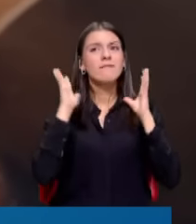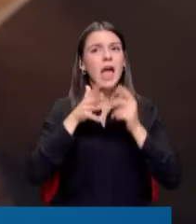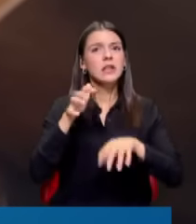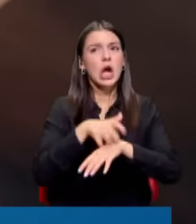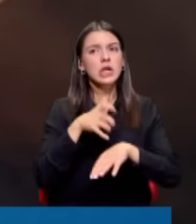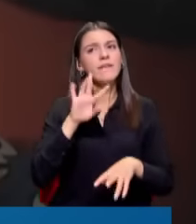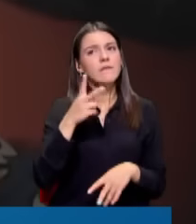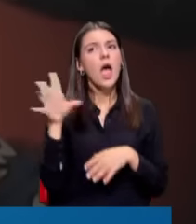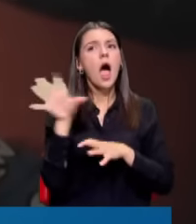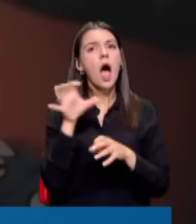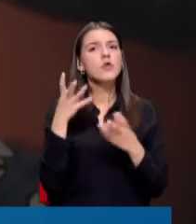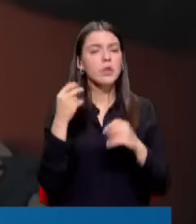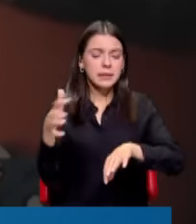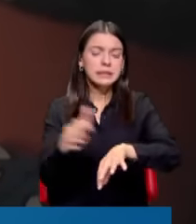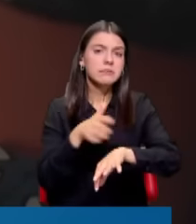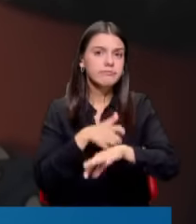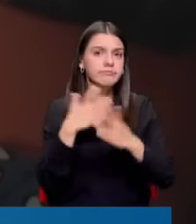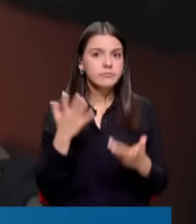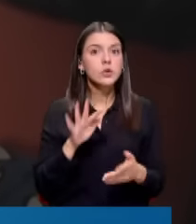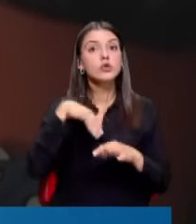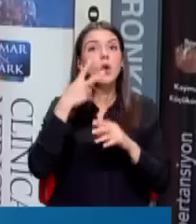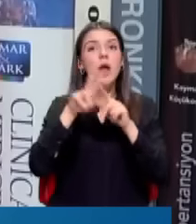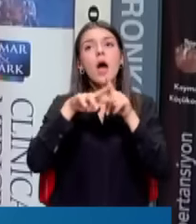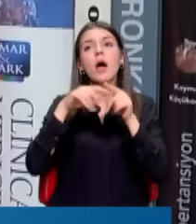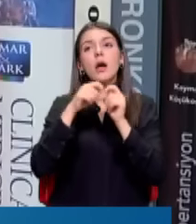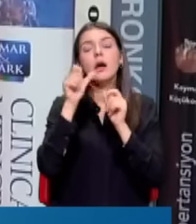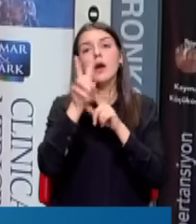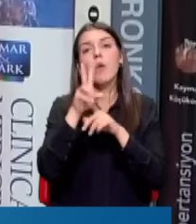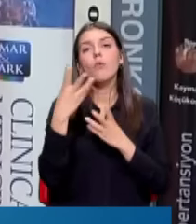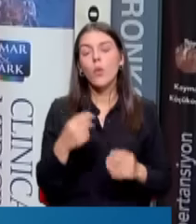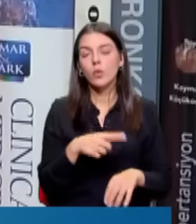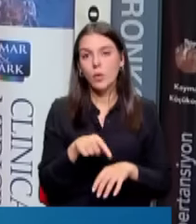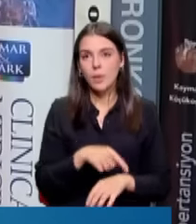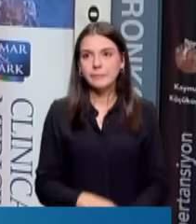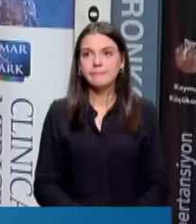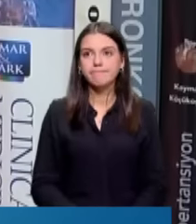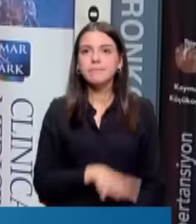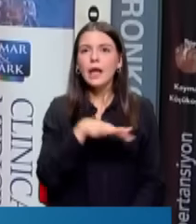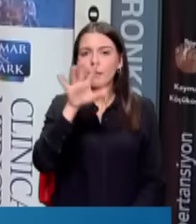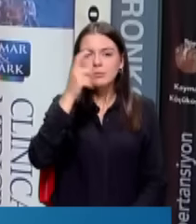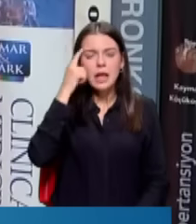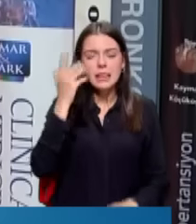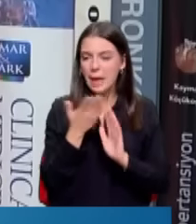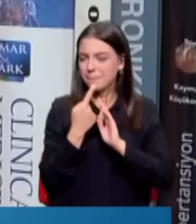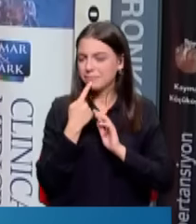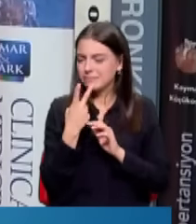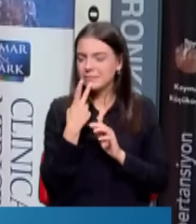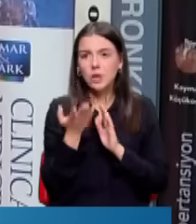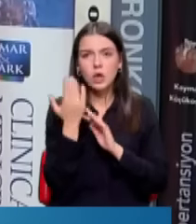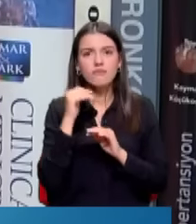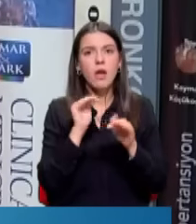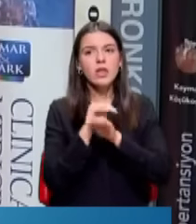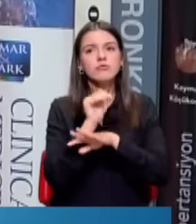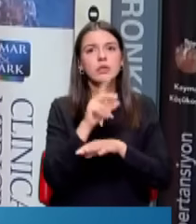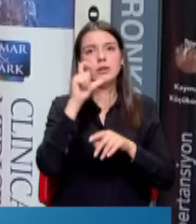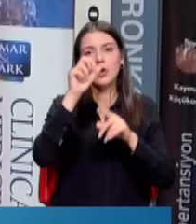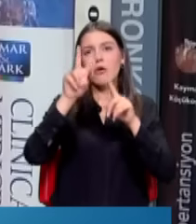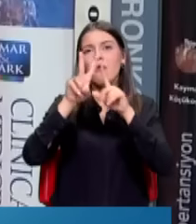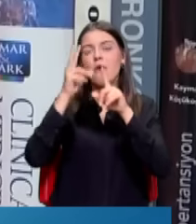ağrılı olabiliyor döküntüler. Daha sonra kabuk bağlıyor. Hepimizin aklında daha birkaç sene önce yaşadığımız COVID